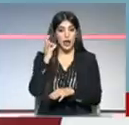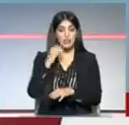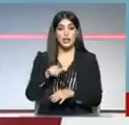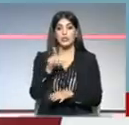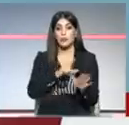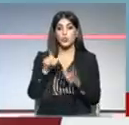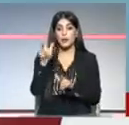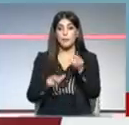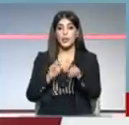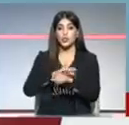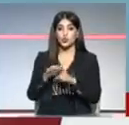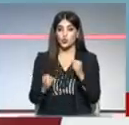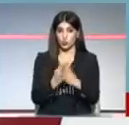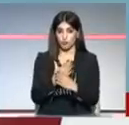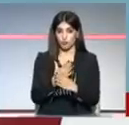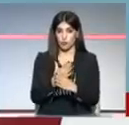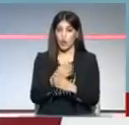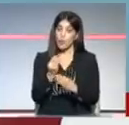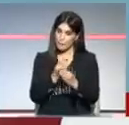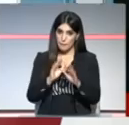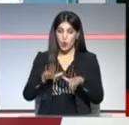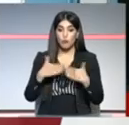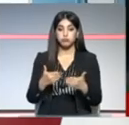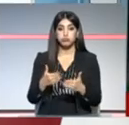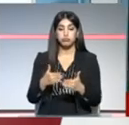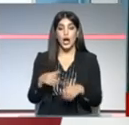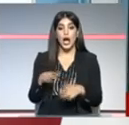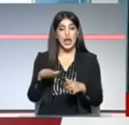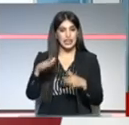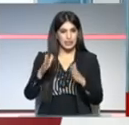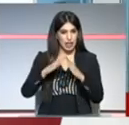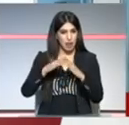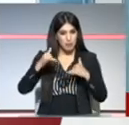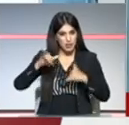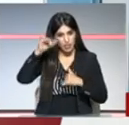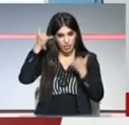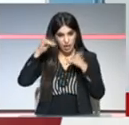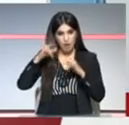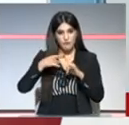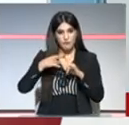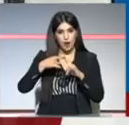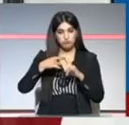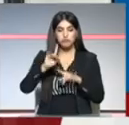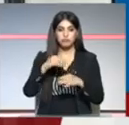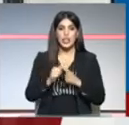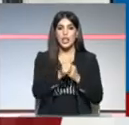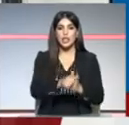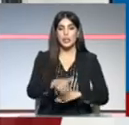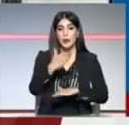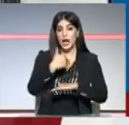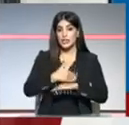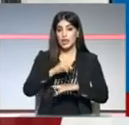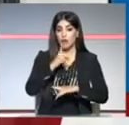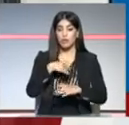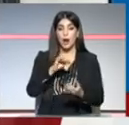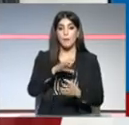اصابه جديده بفيروس كورونا ويتم تحويل الشباب المركب الرياضي بالحي الاولمبي في القصرين المدينه الى